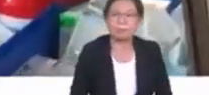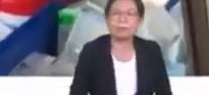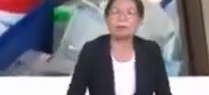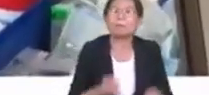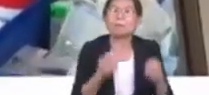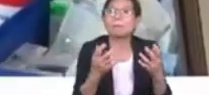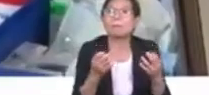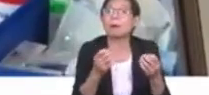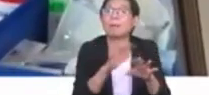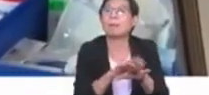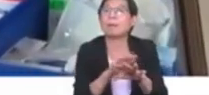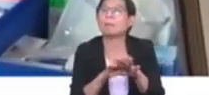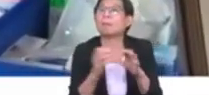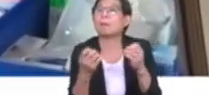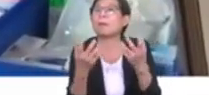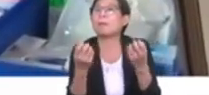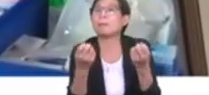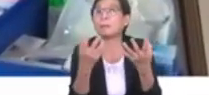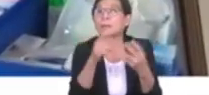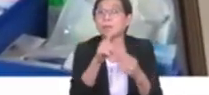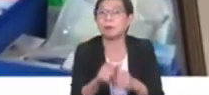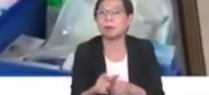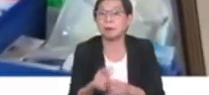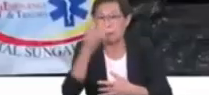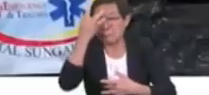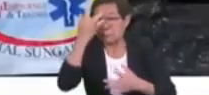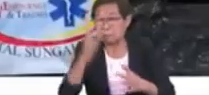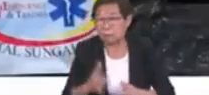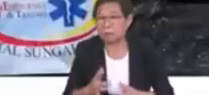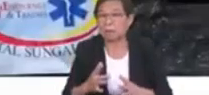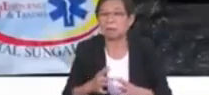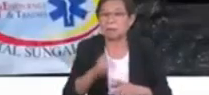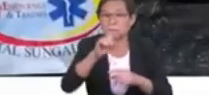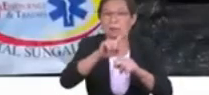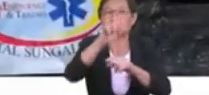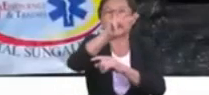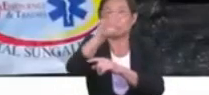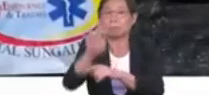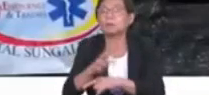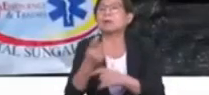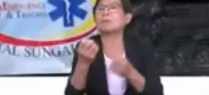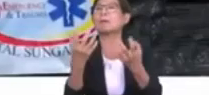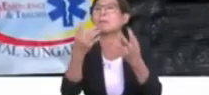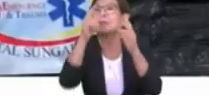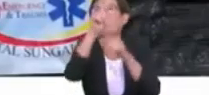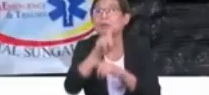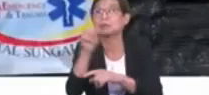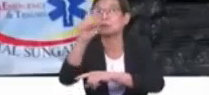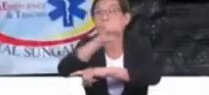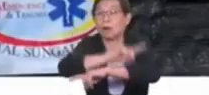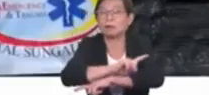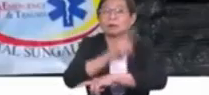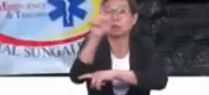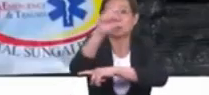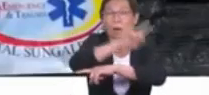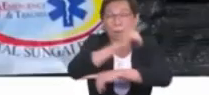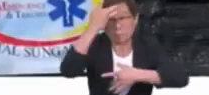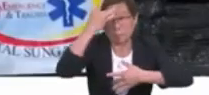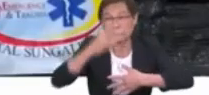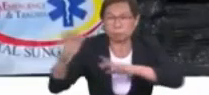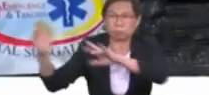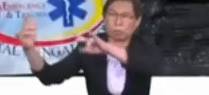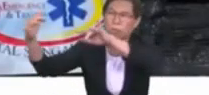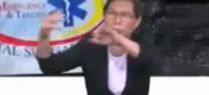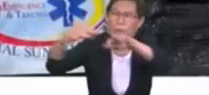Berapa ramai suster menerima pesakit boleh dikatakan dalam tempoh 24 jam dalam satu hari? Dalam satu hari, pesakit yang